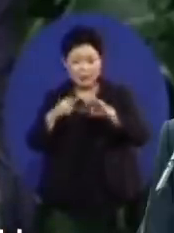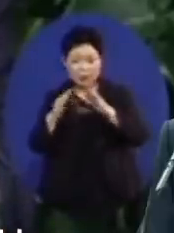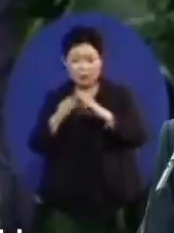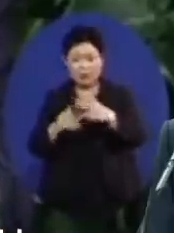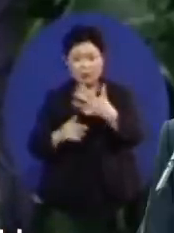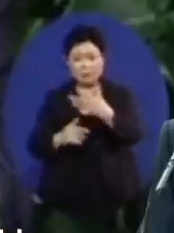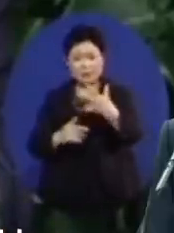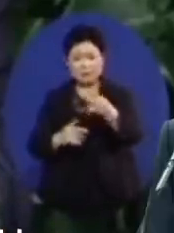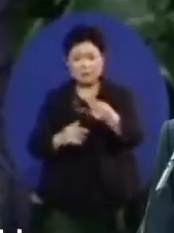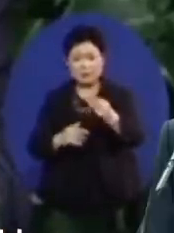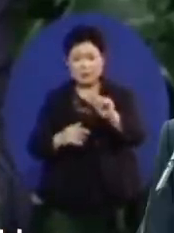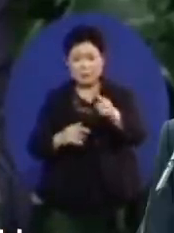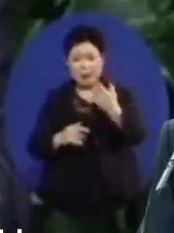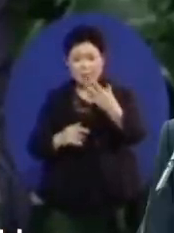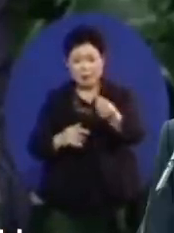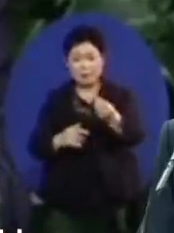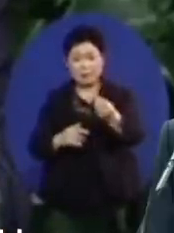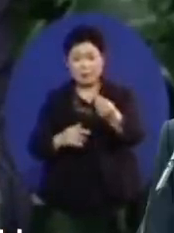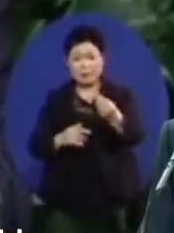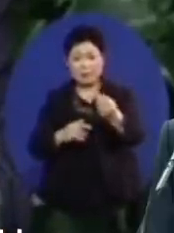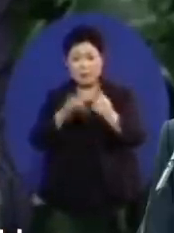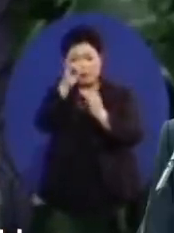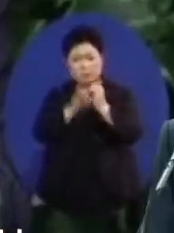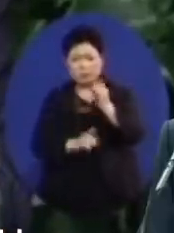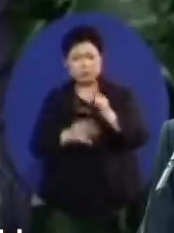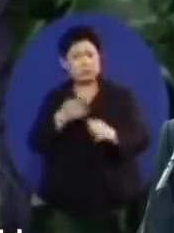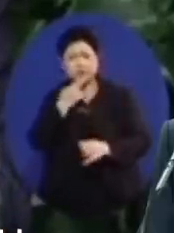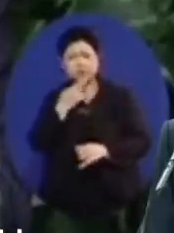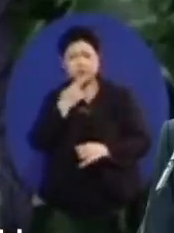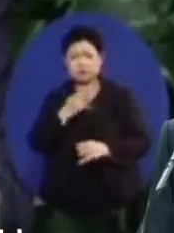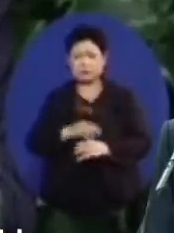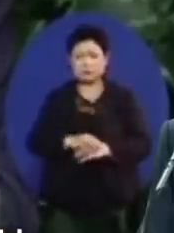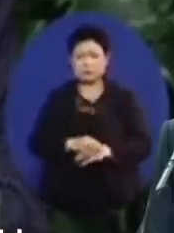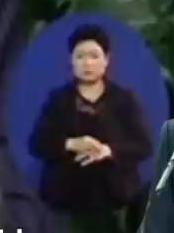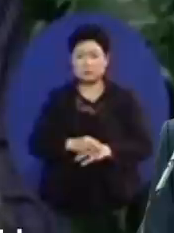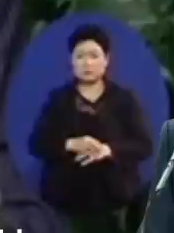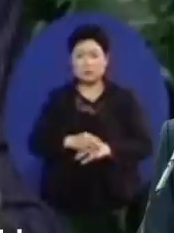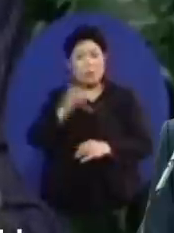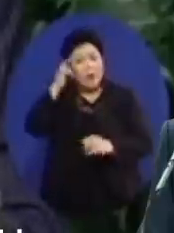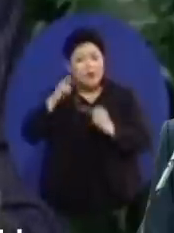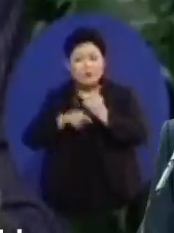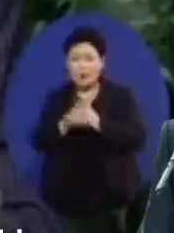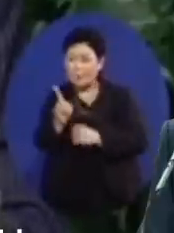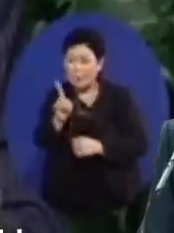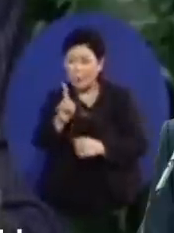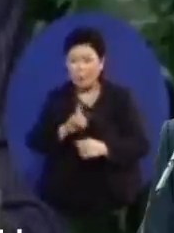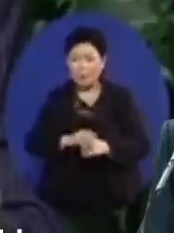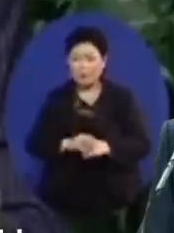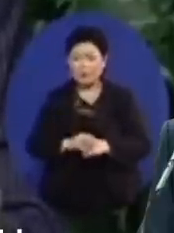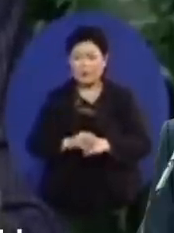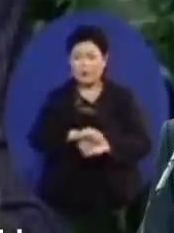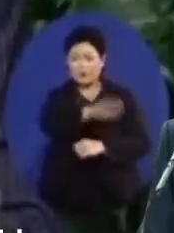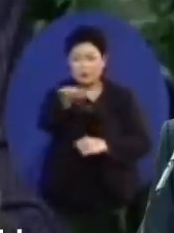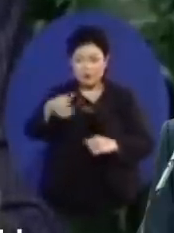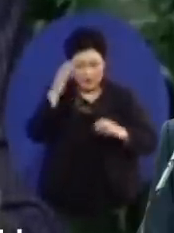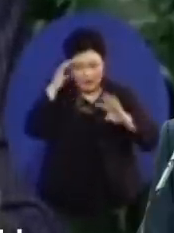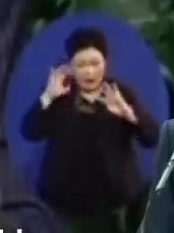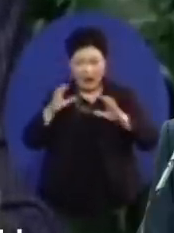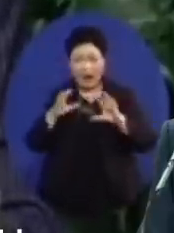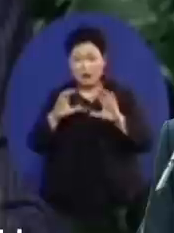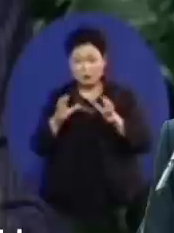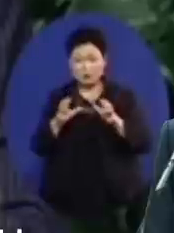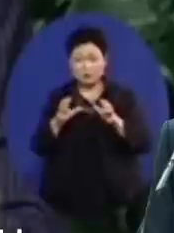80만, 100만이 되는 역사가 없어요. 왜 그러냐? 우리